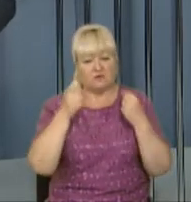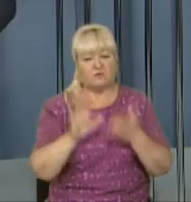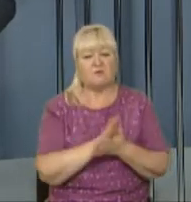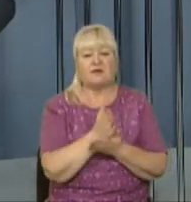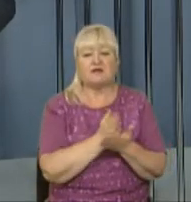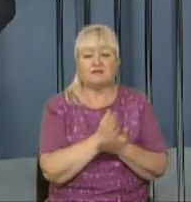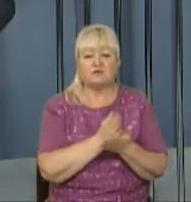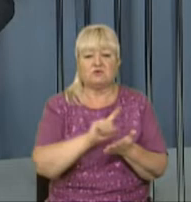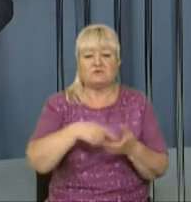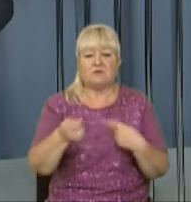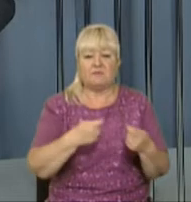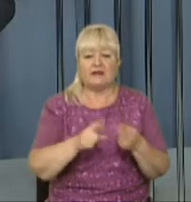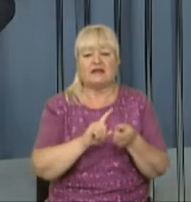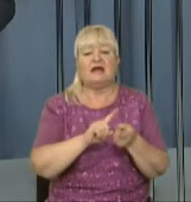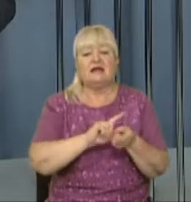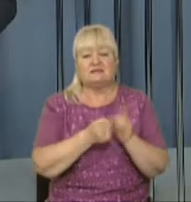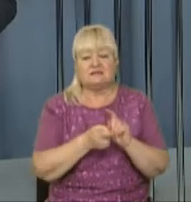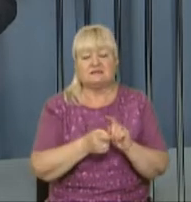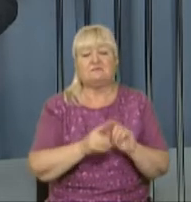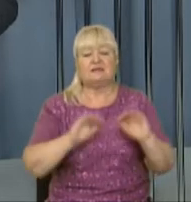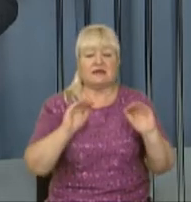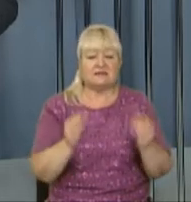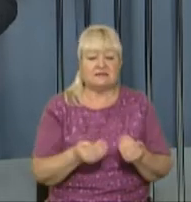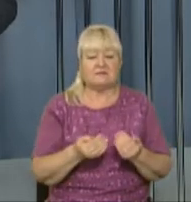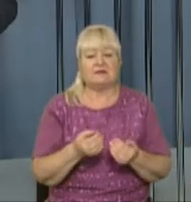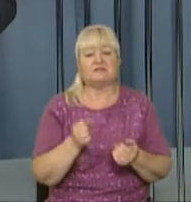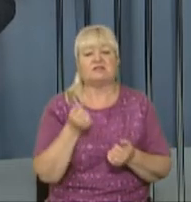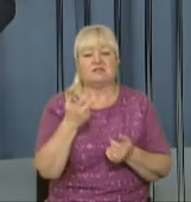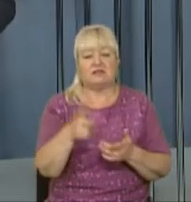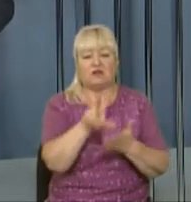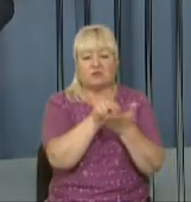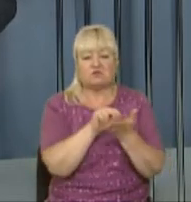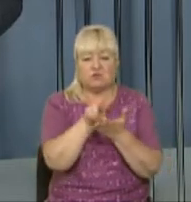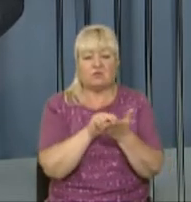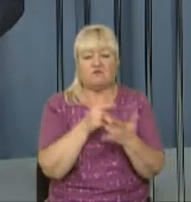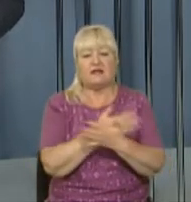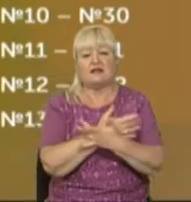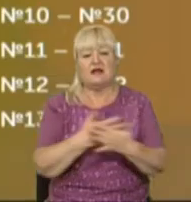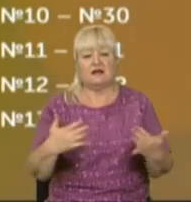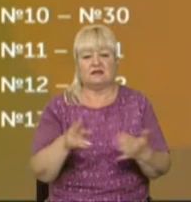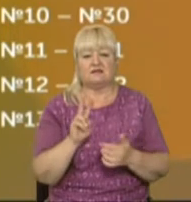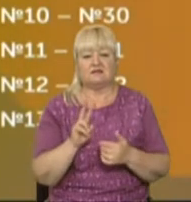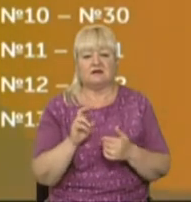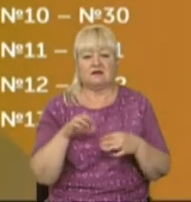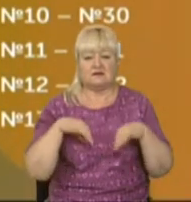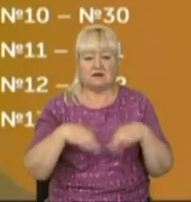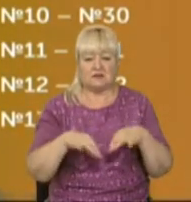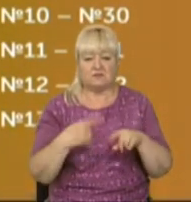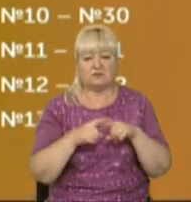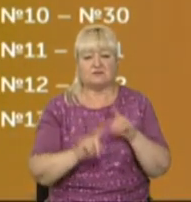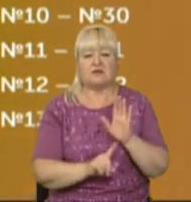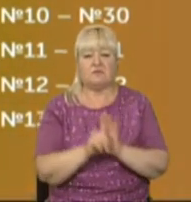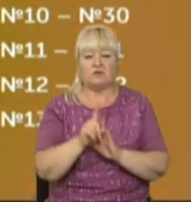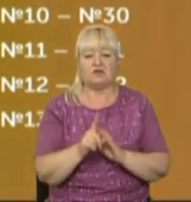мерії, зміна нумерації зменшить кількість дублювання номерів маршрутів різних видів транспорту. Це початок запровадження